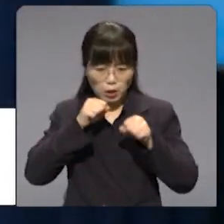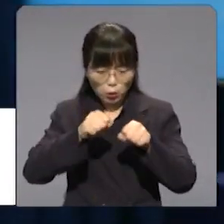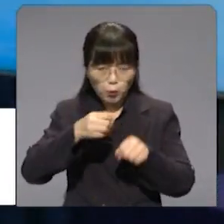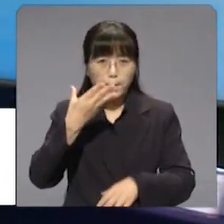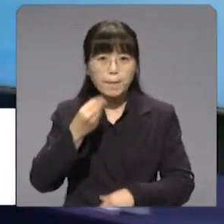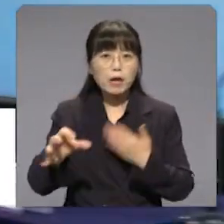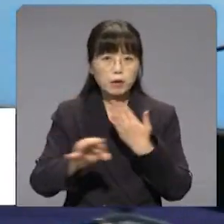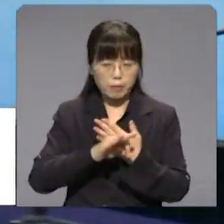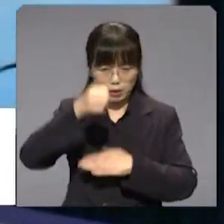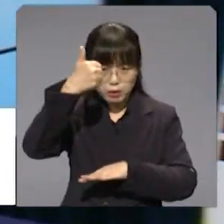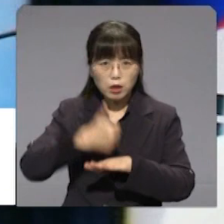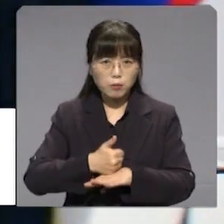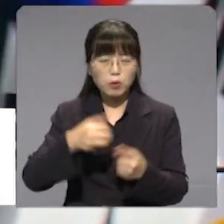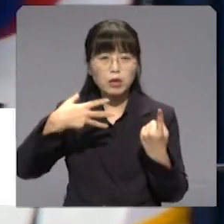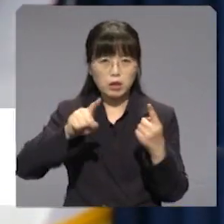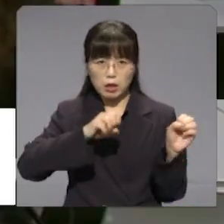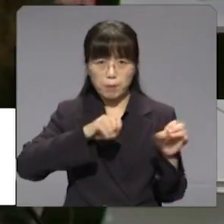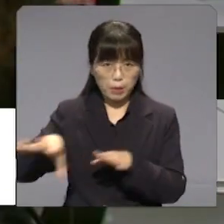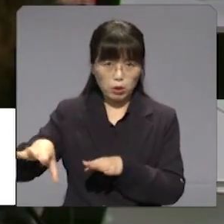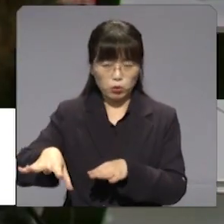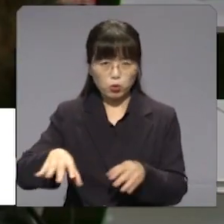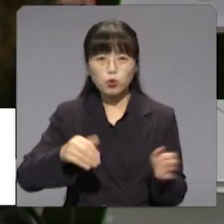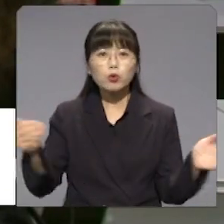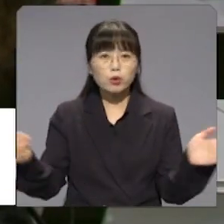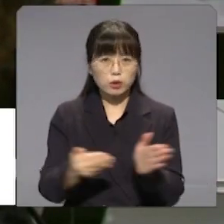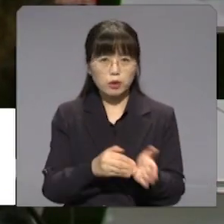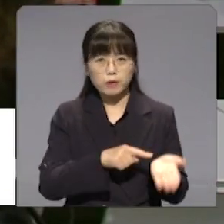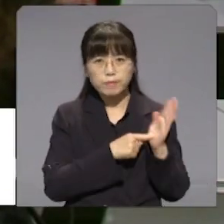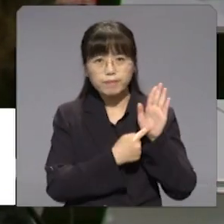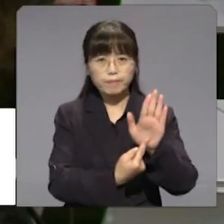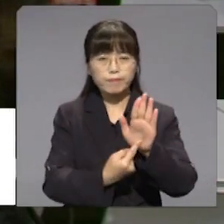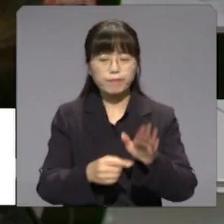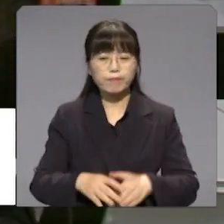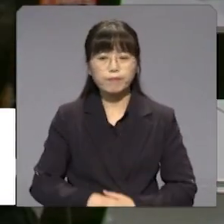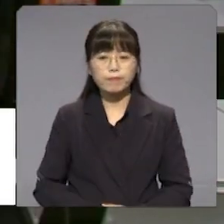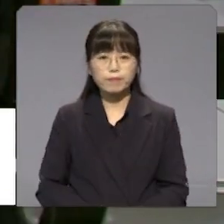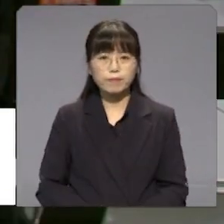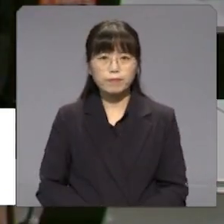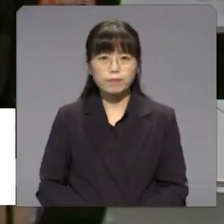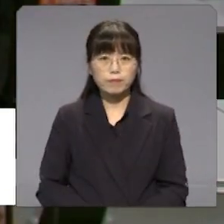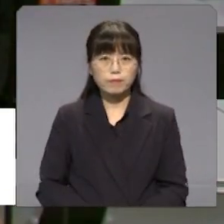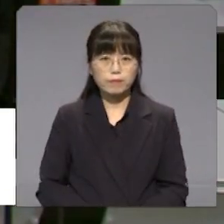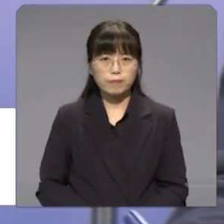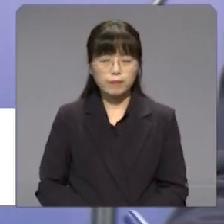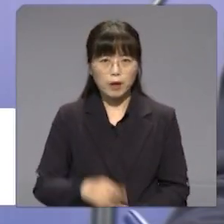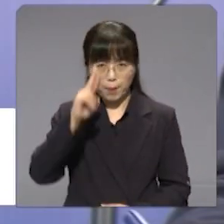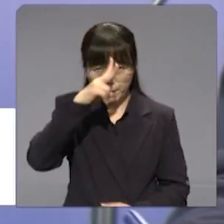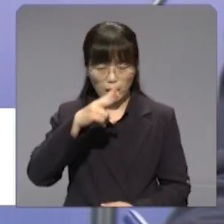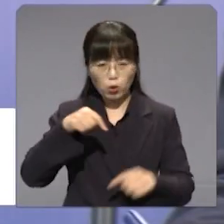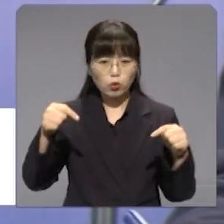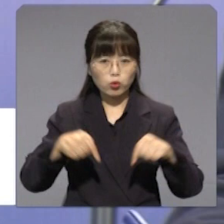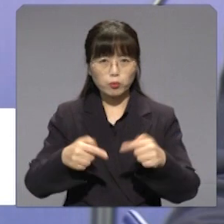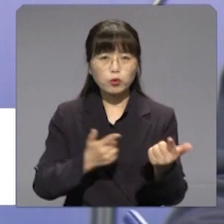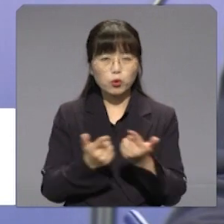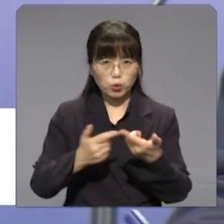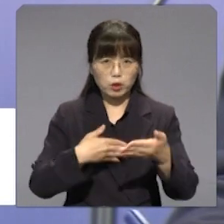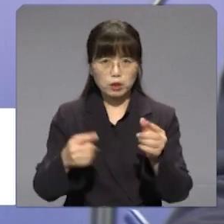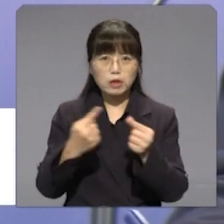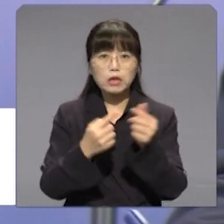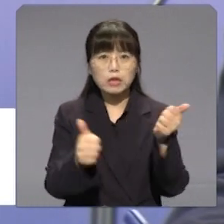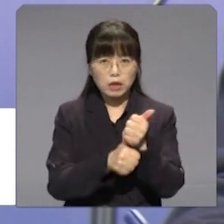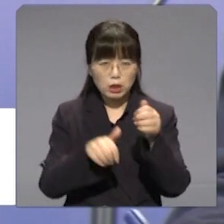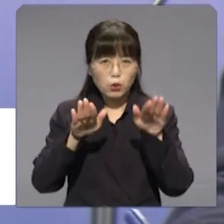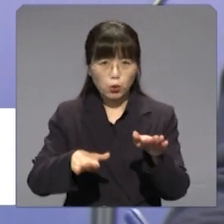마치면 최종적으로 1차 방류분 방출이 종료된다고 밝혔습니다 박구현 국무조정실 국무